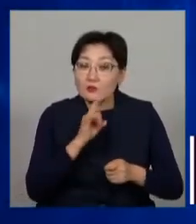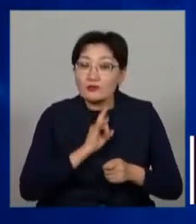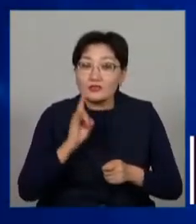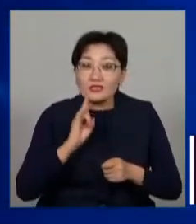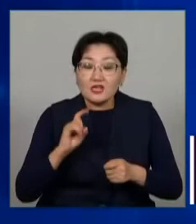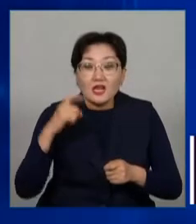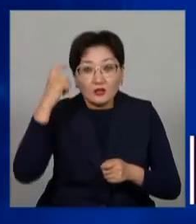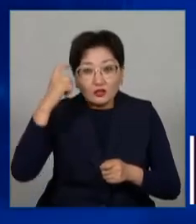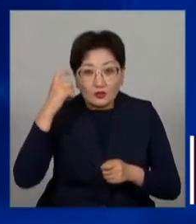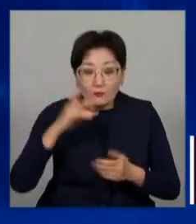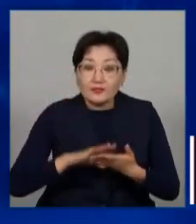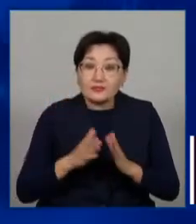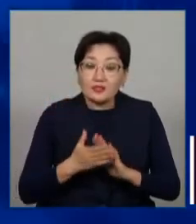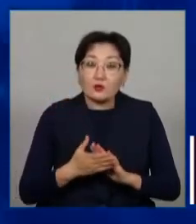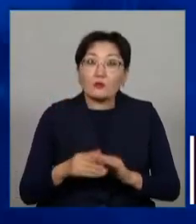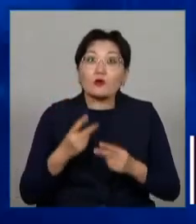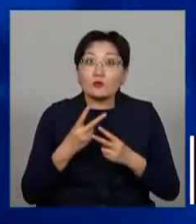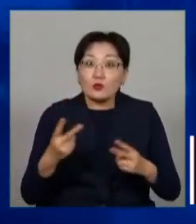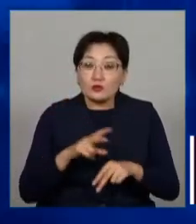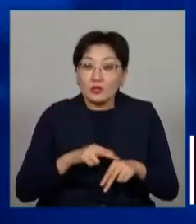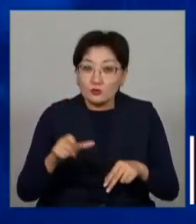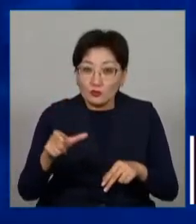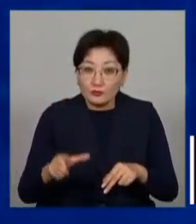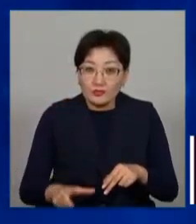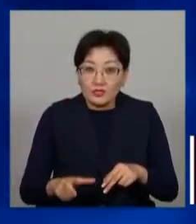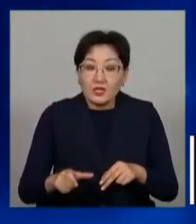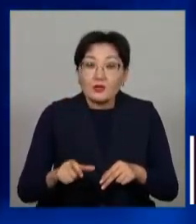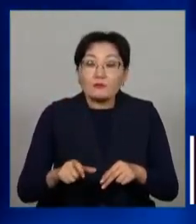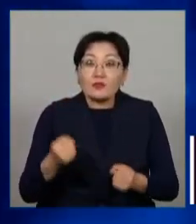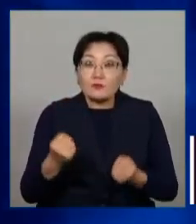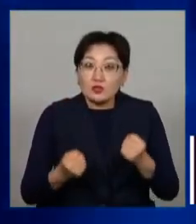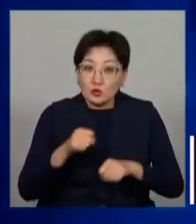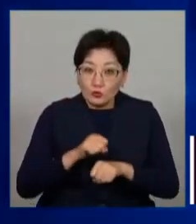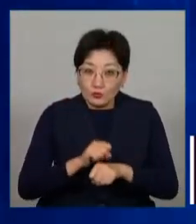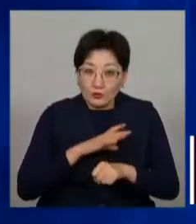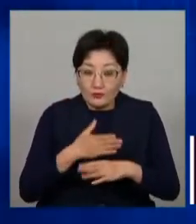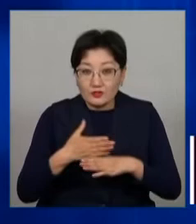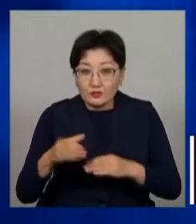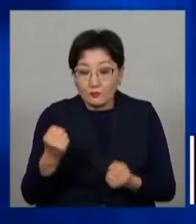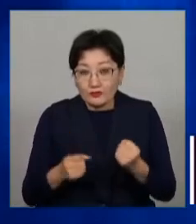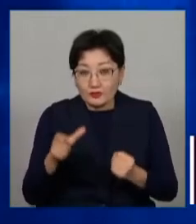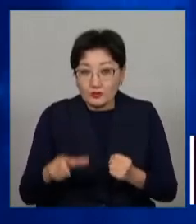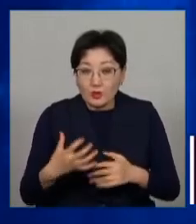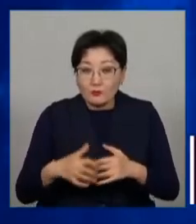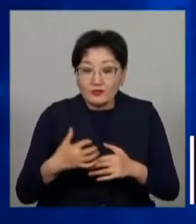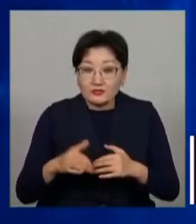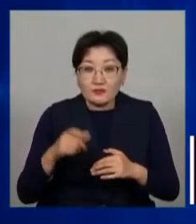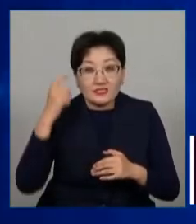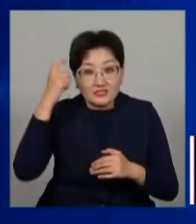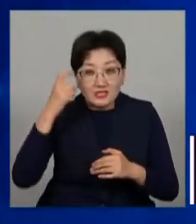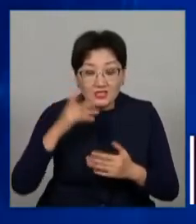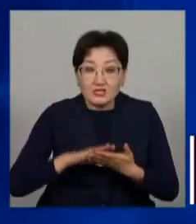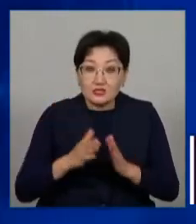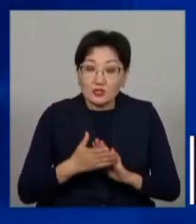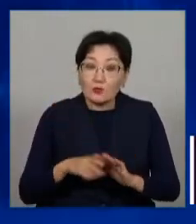жүргізушінің ащы суға сылқия тойып алғанын байқаған тәртіп сақшылары темір тұлпарды тоқтатады. Кейіннен жүргізушінің орта дәрежеде алкогольдік масаң